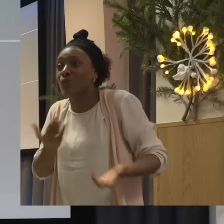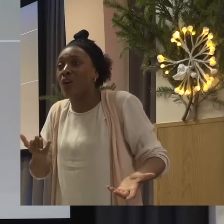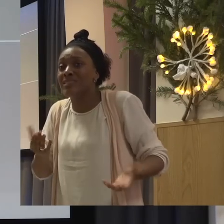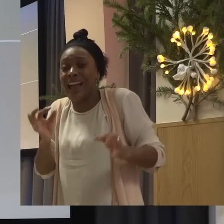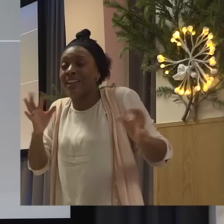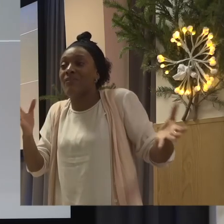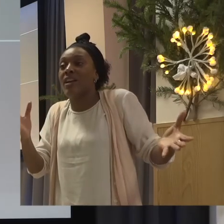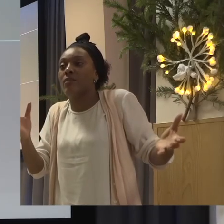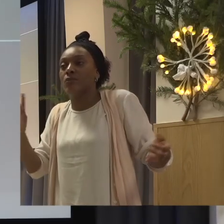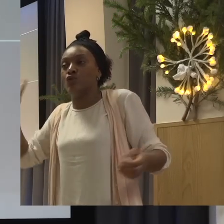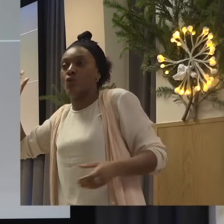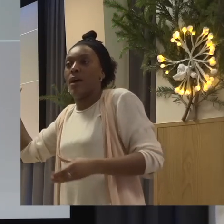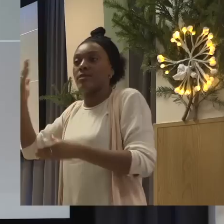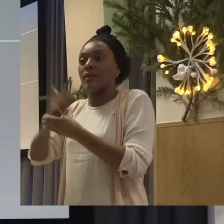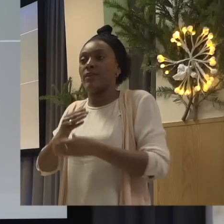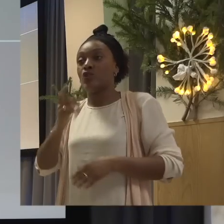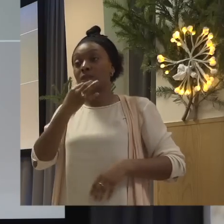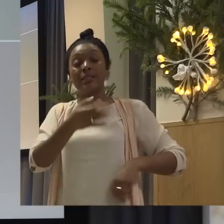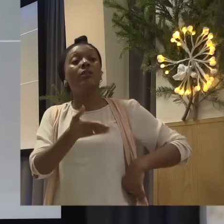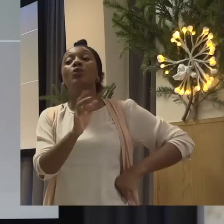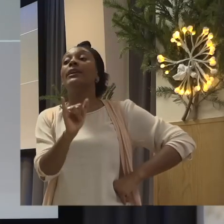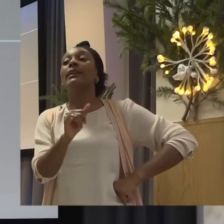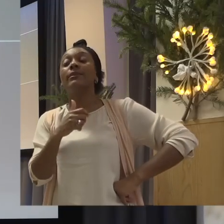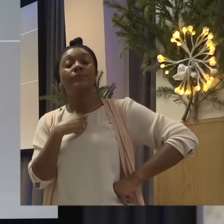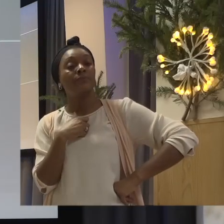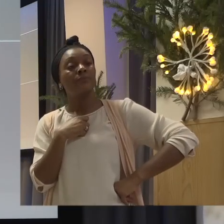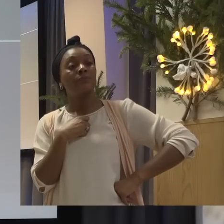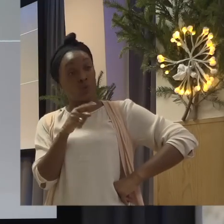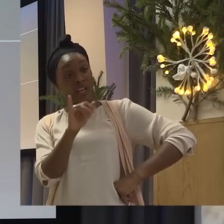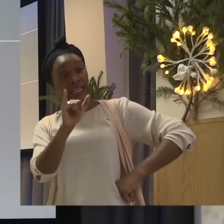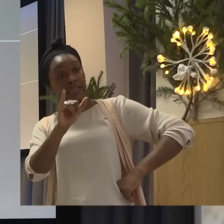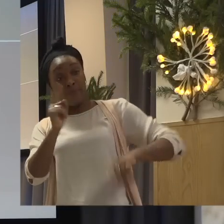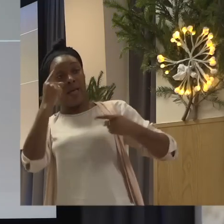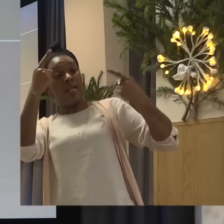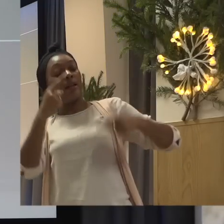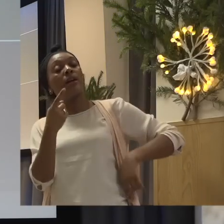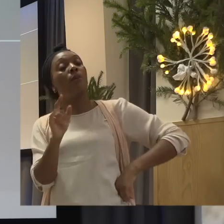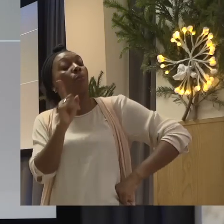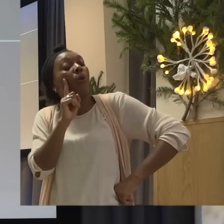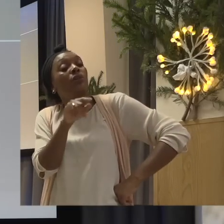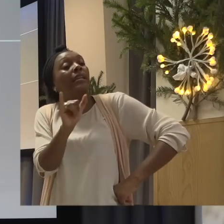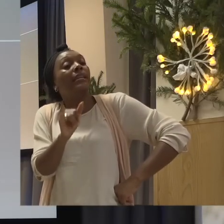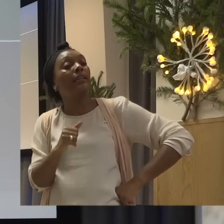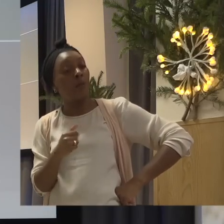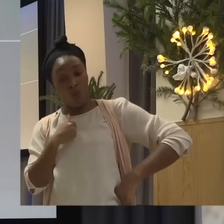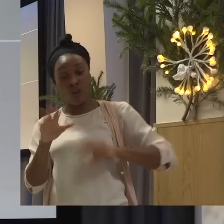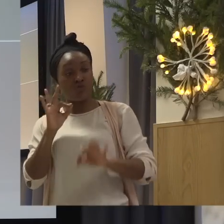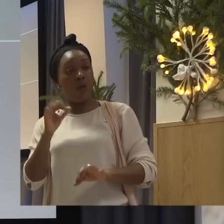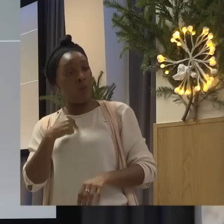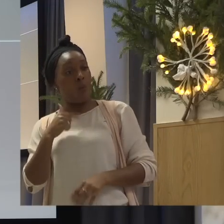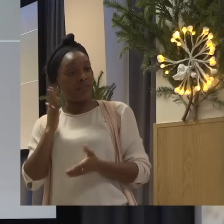pour dire à Job, qui es-tu, Job? Pour contester mes choix et mes